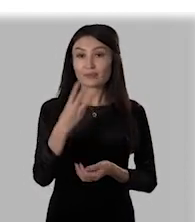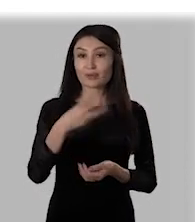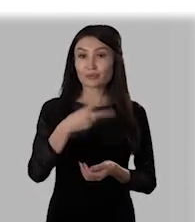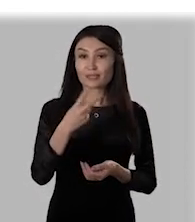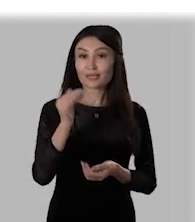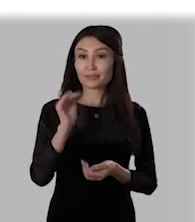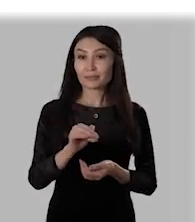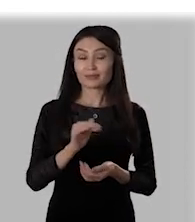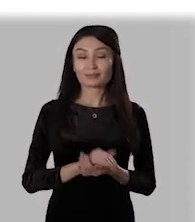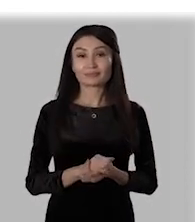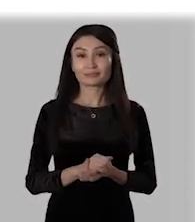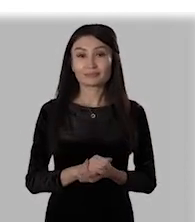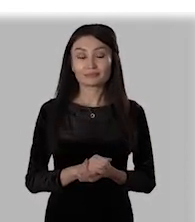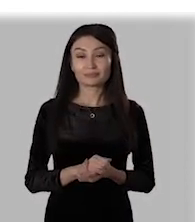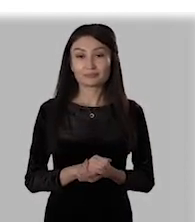32 000.